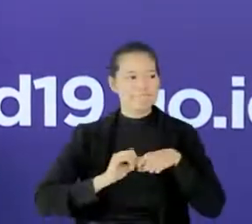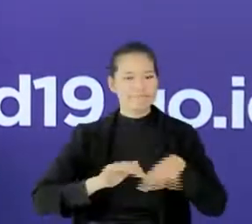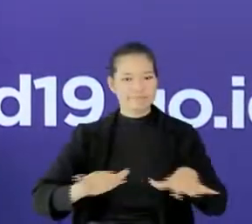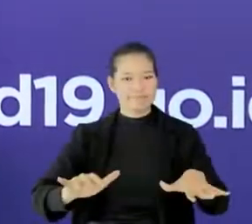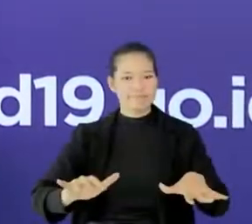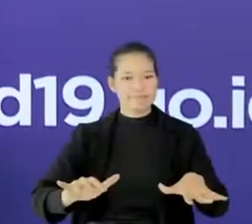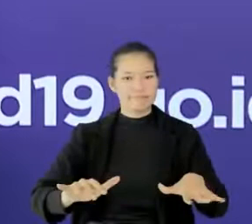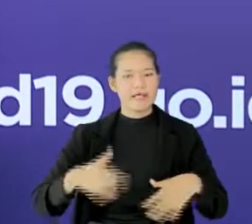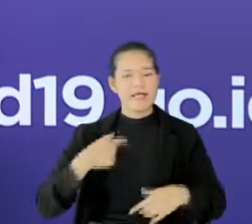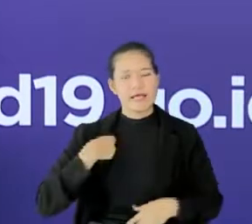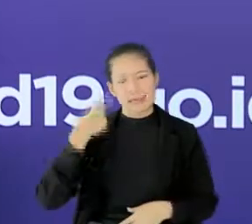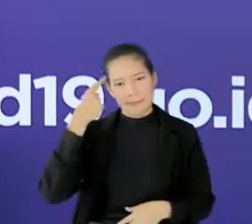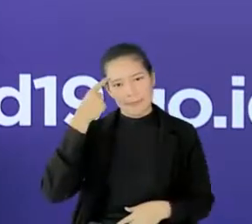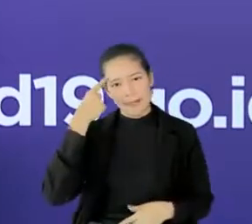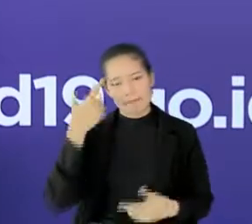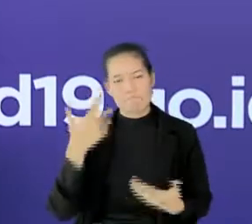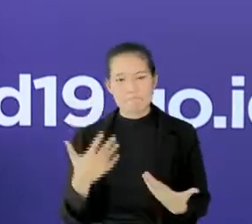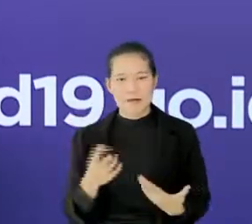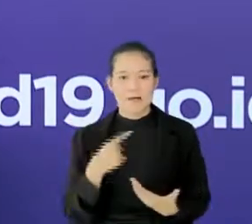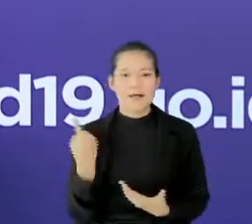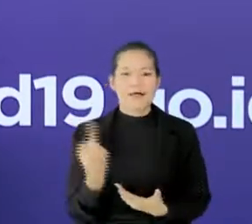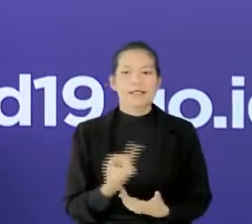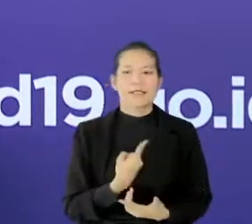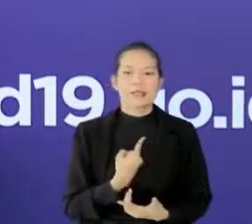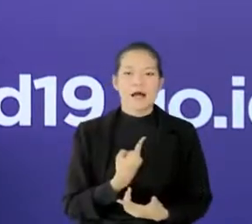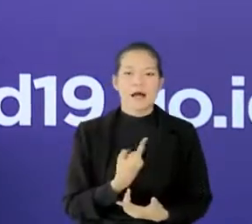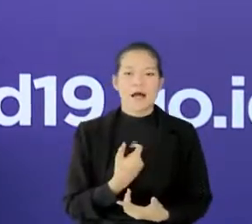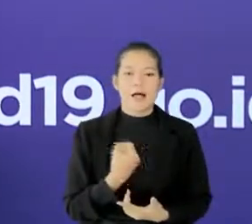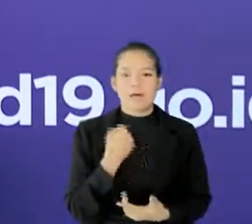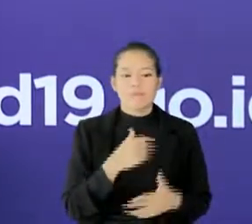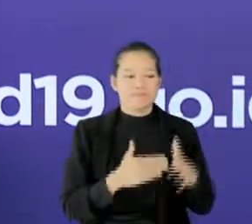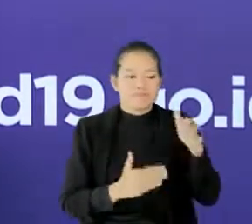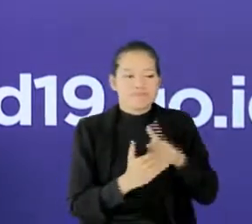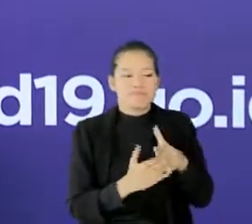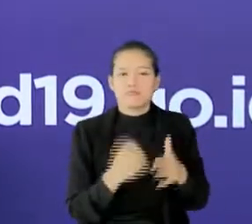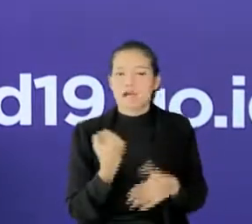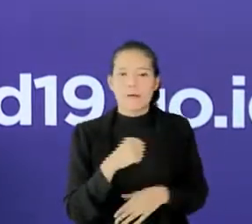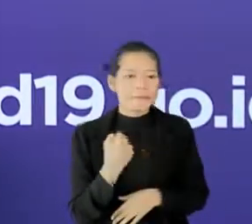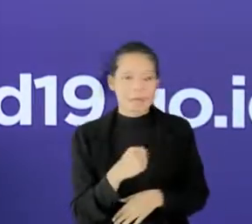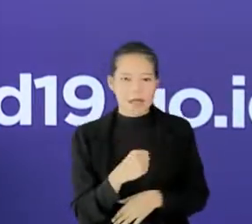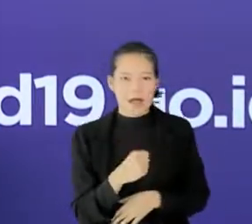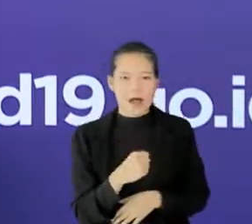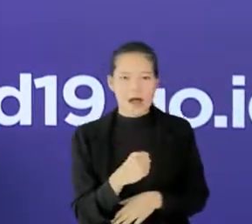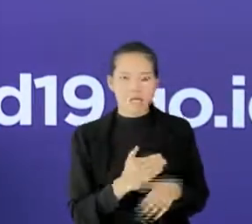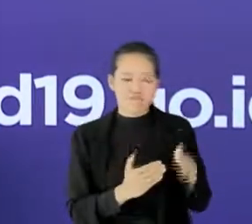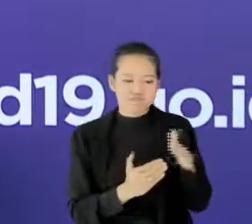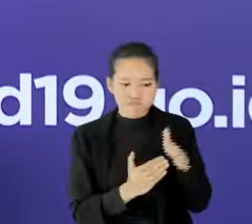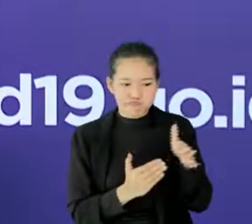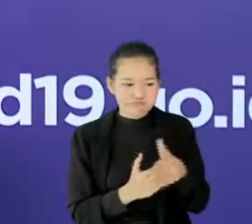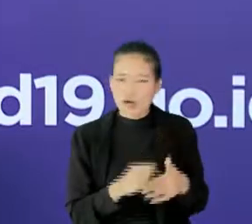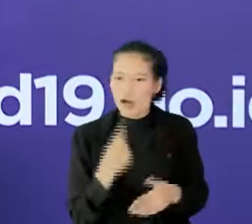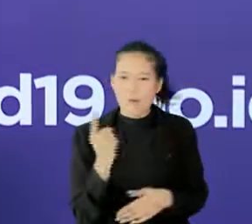saya rasa kita nggak boleh stuck, nggak boleh macet.